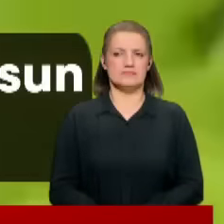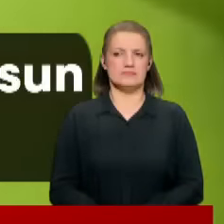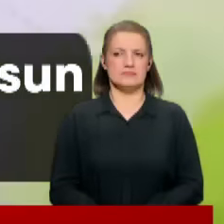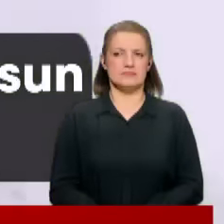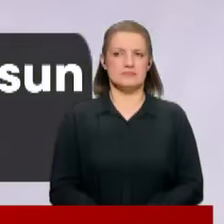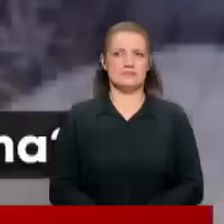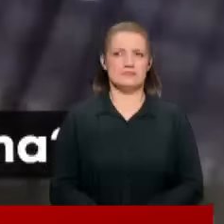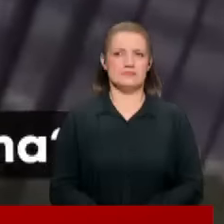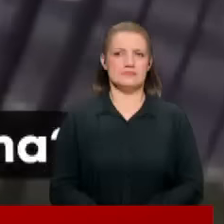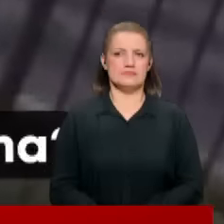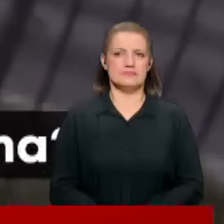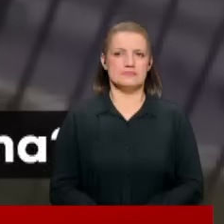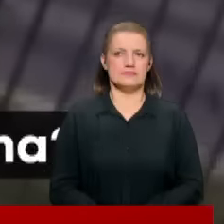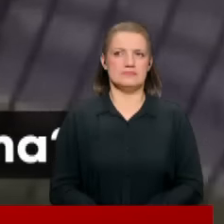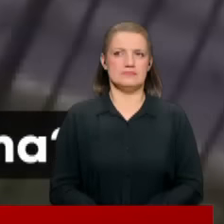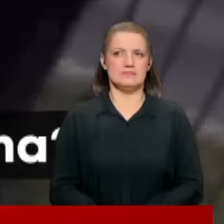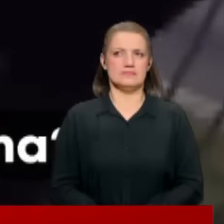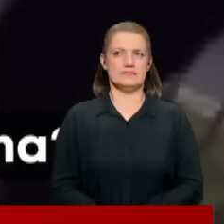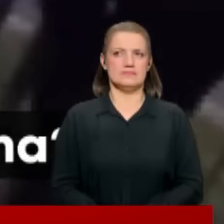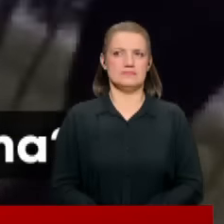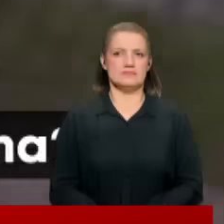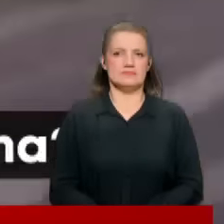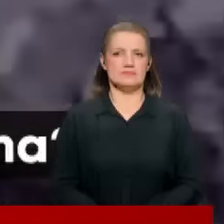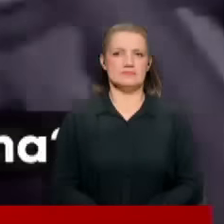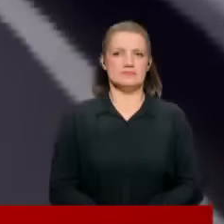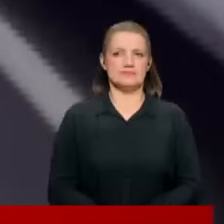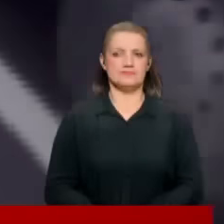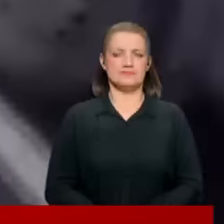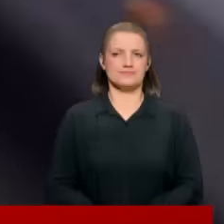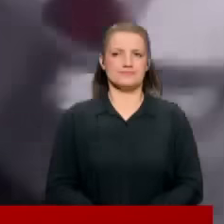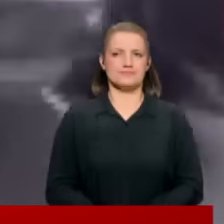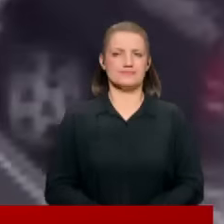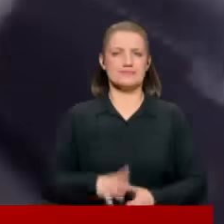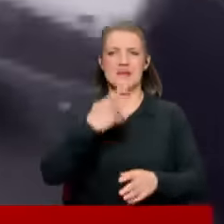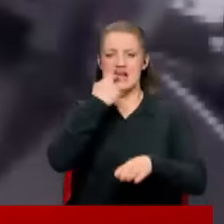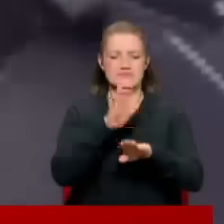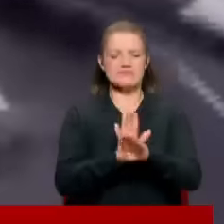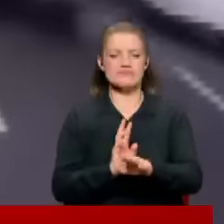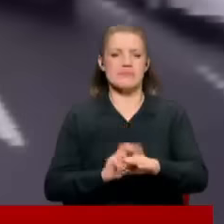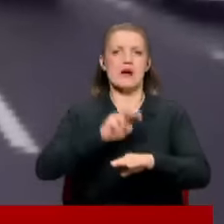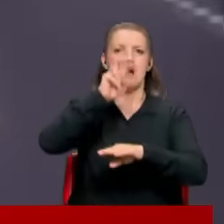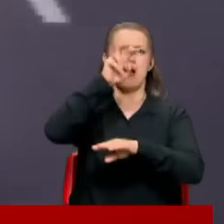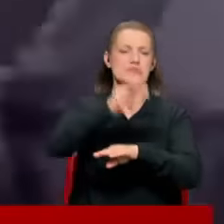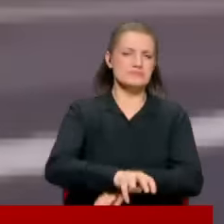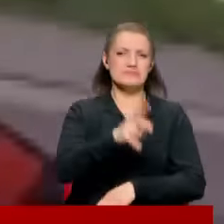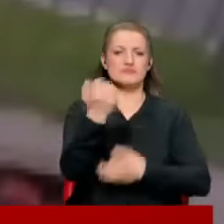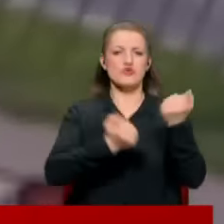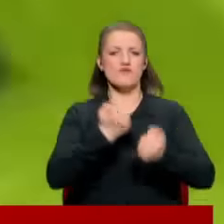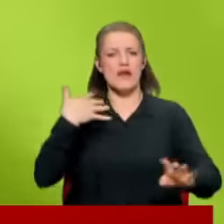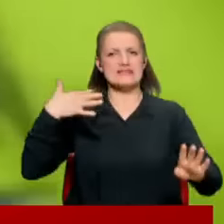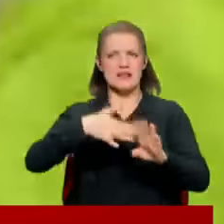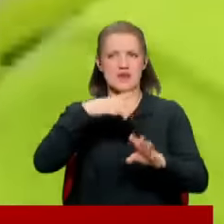yok, devam ediyorsun baba. Bu kim? Sen niye kimse söylemiyorsun? Kaputun üzerinden zıplayarak araç sürücüsüne